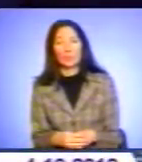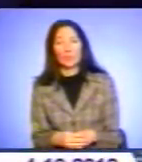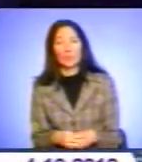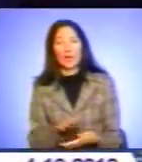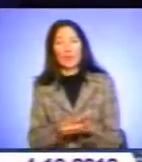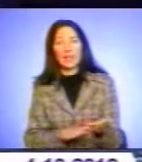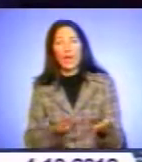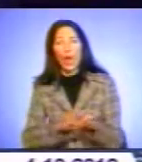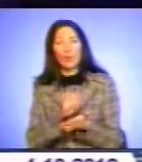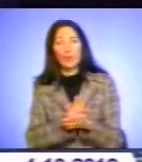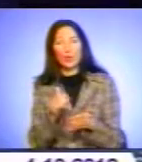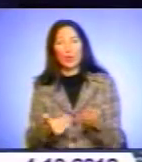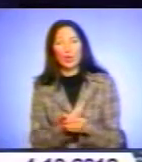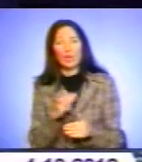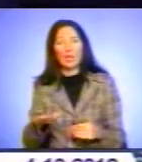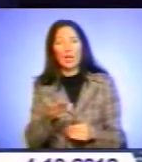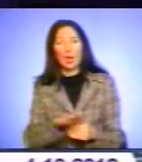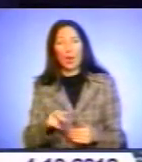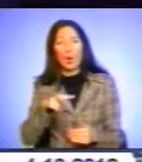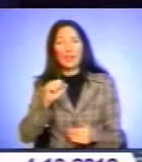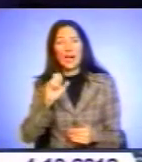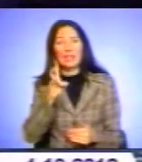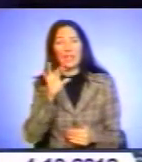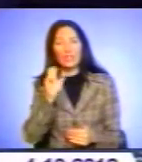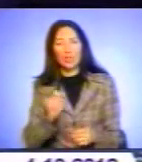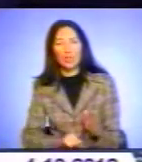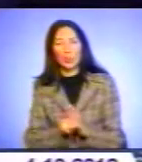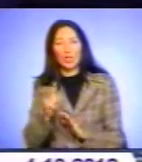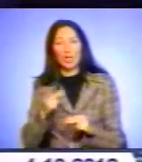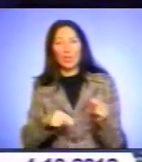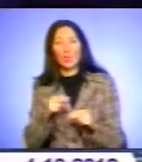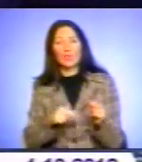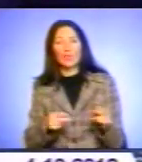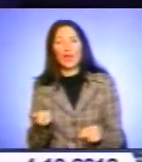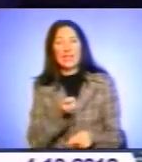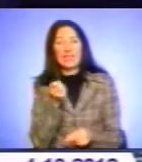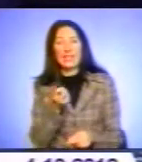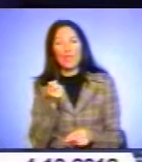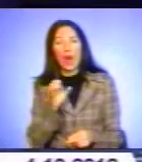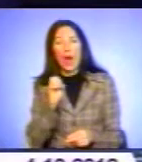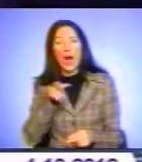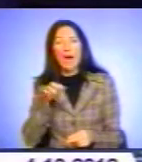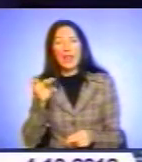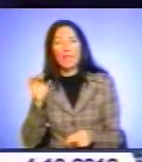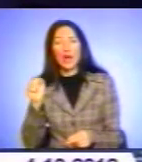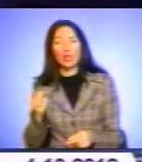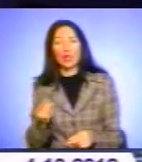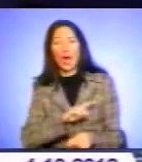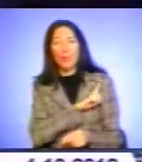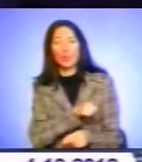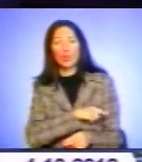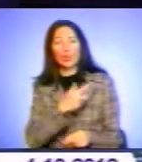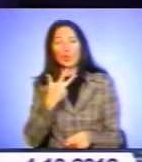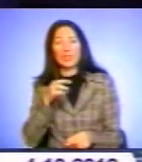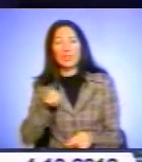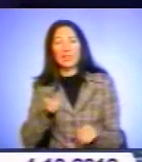Далі у випуску новини краю. У Ланівцях розпочато будівництво зернового елеватора потужністю 35 тисяч тонн. Влада області разом